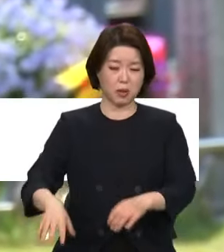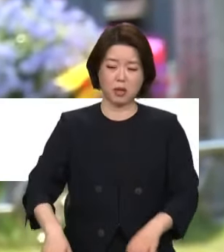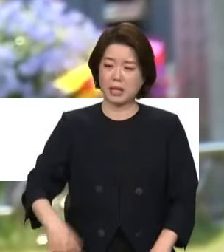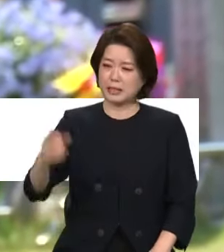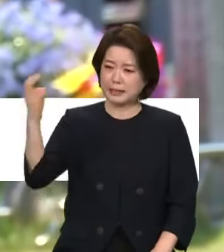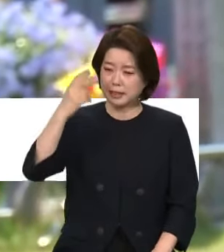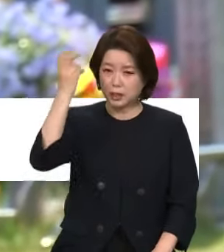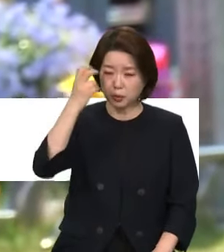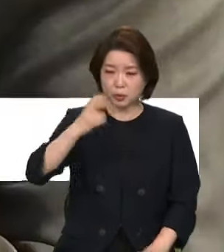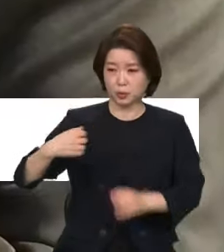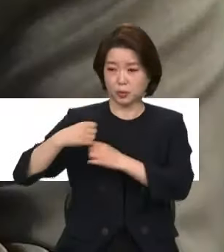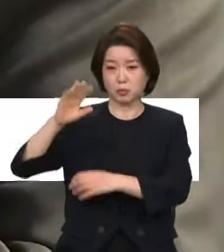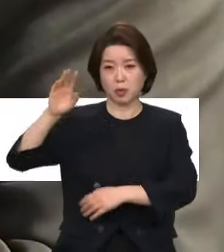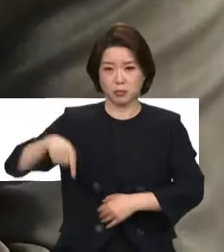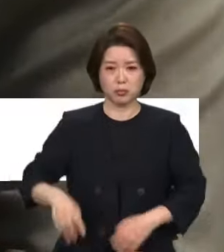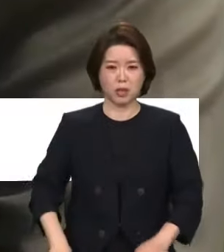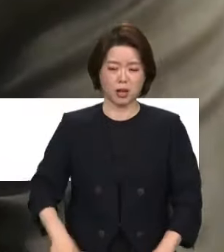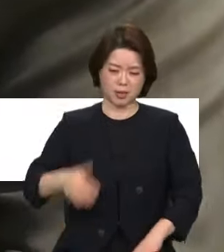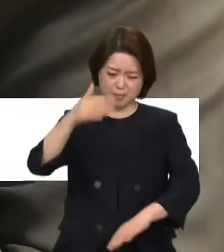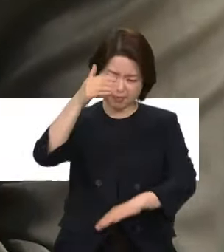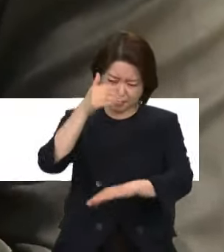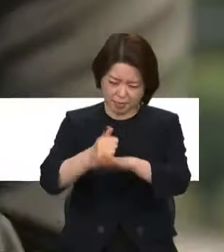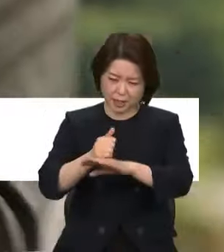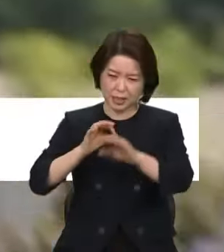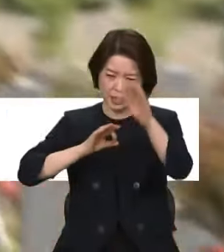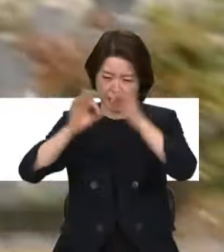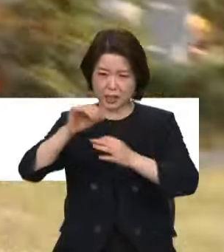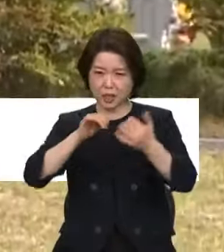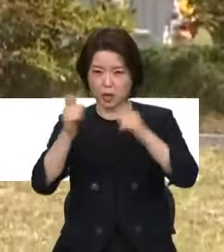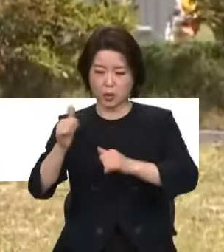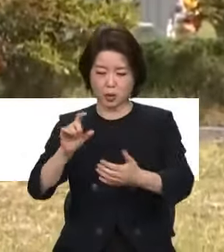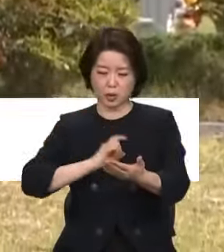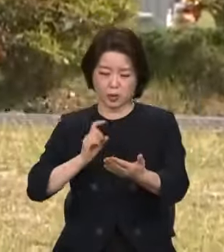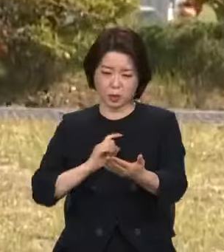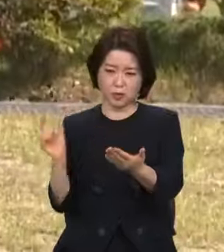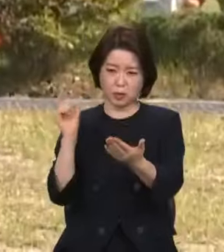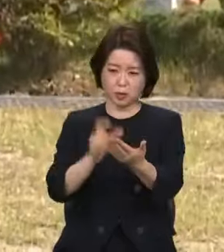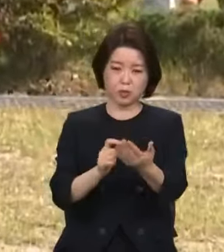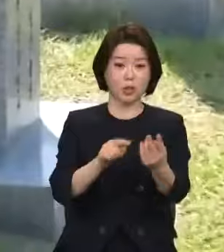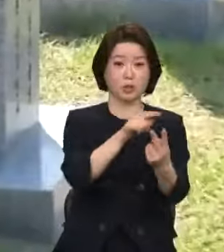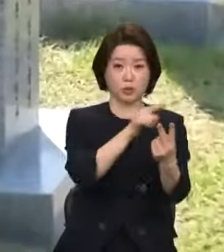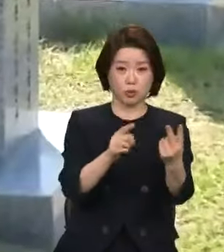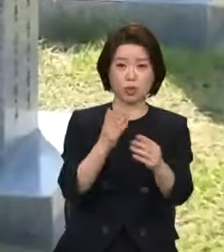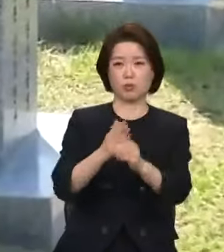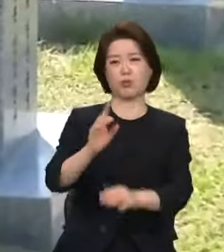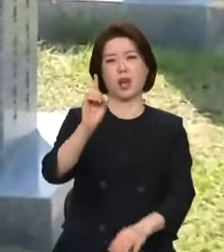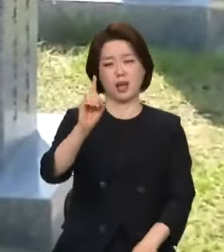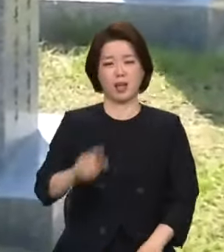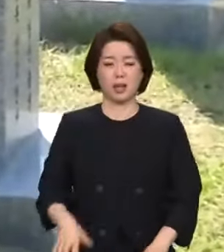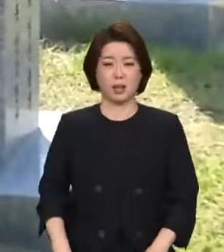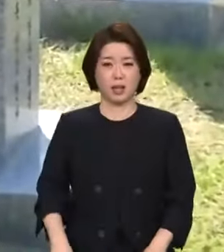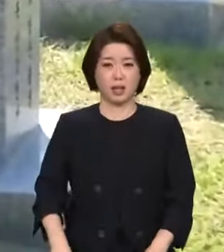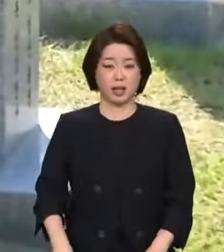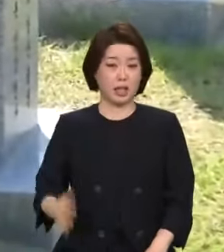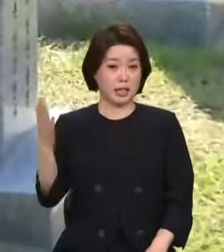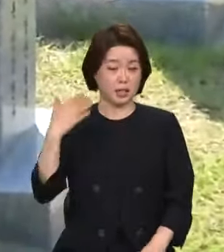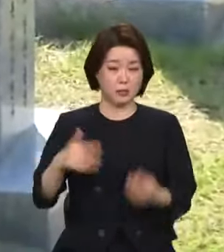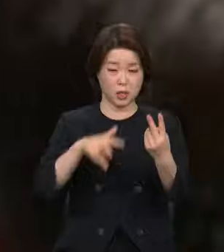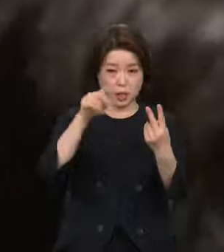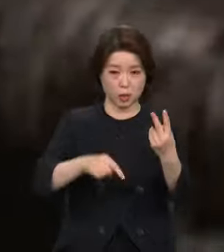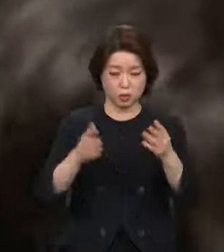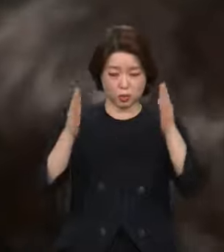국방부가 최종적으로 과실치사 혐의를 적시한 두 명 중 한 명입니다. 지난 2주간 정신병동에 입원했던 이